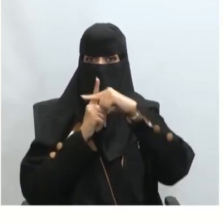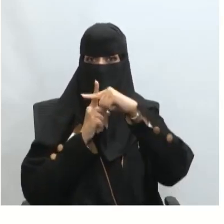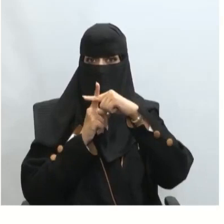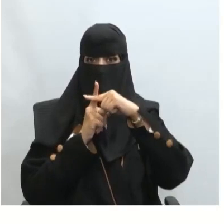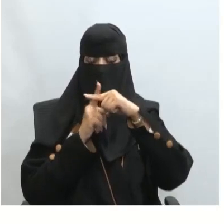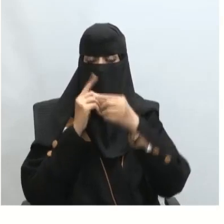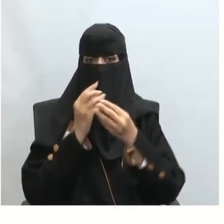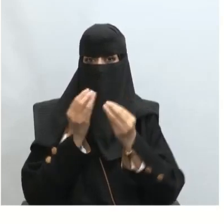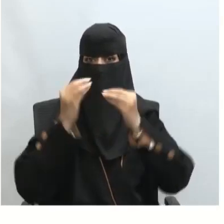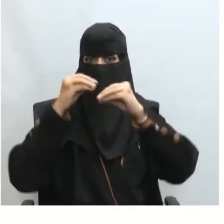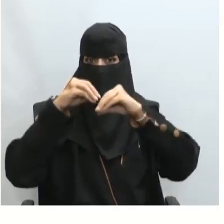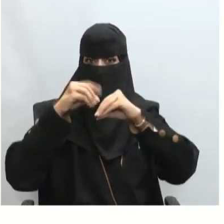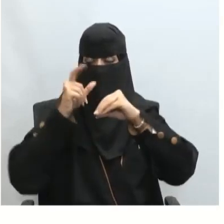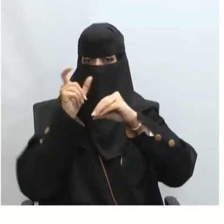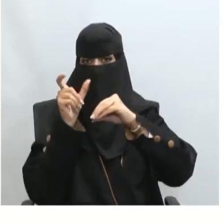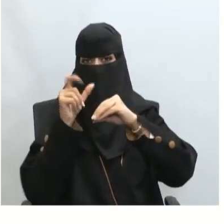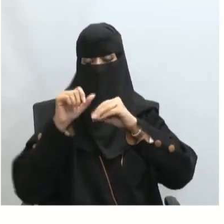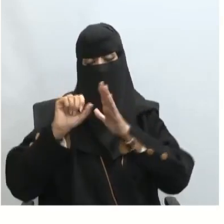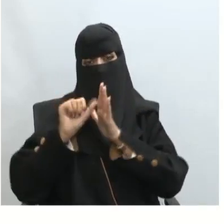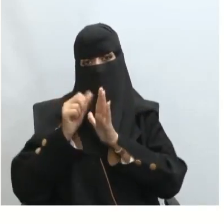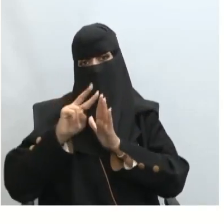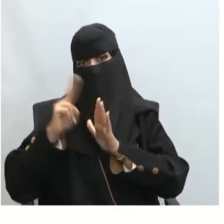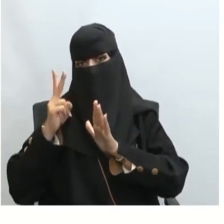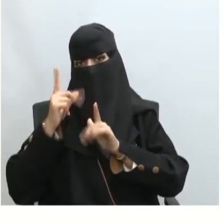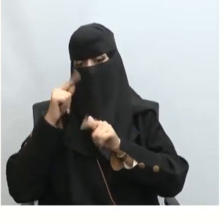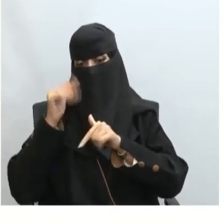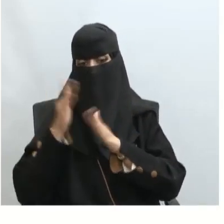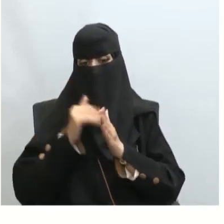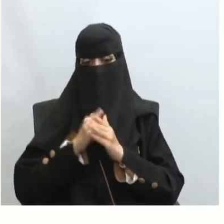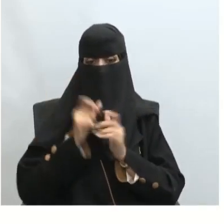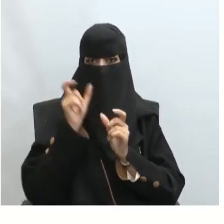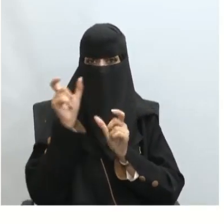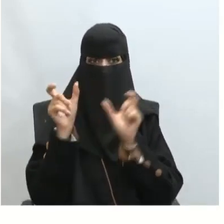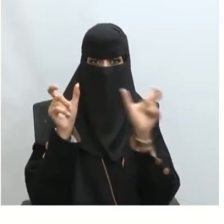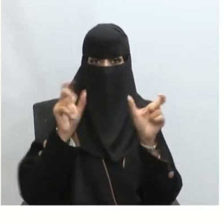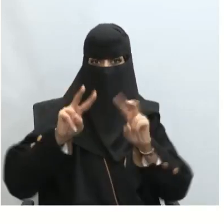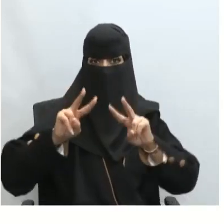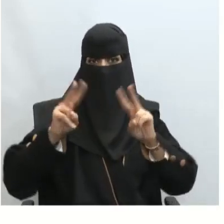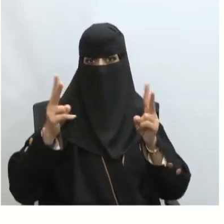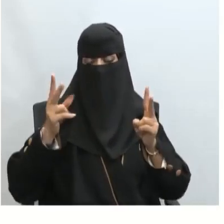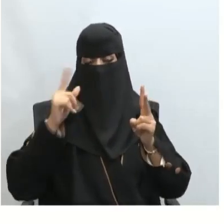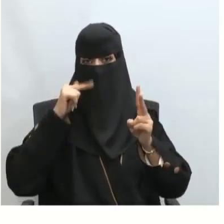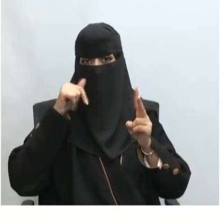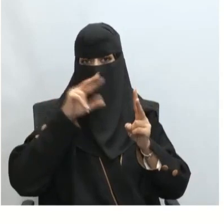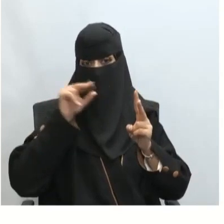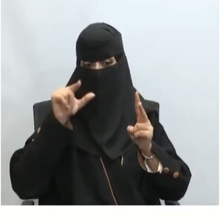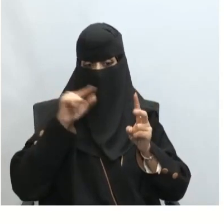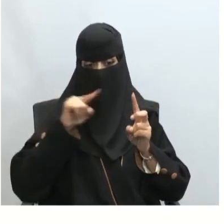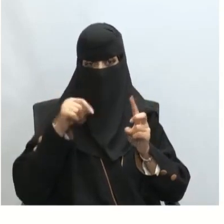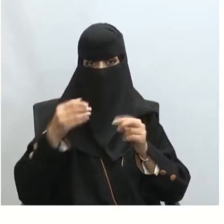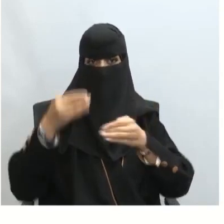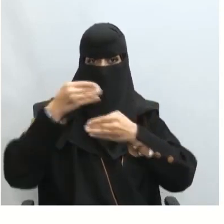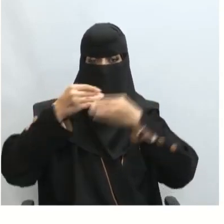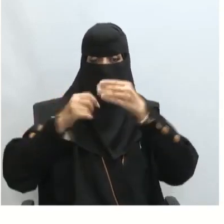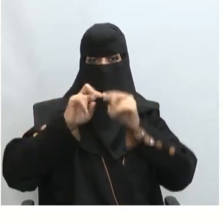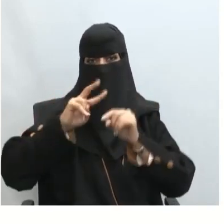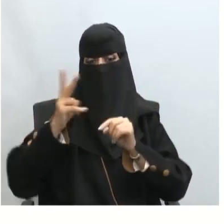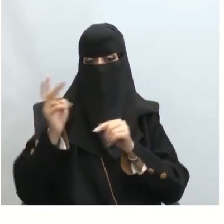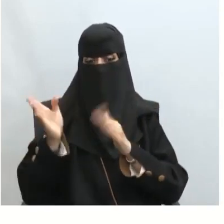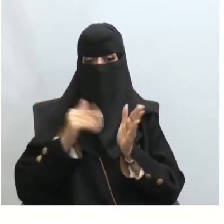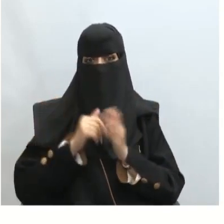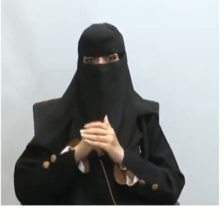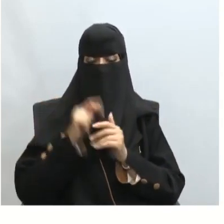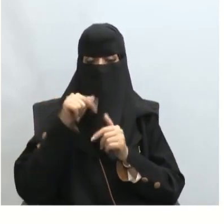اضافه لمركب اخر سي اتش 3 سي اتش 3 سي اتش 3 سي او 2 اتش